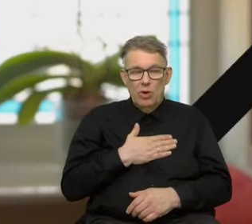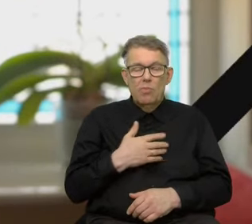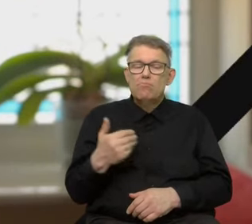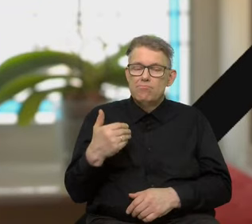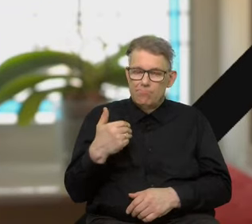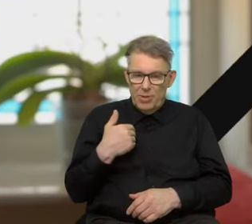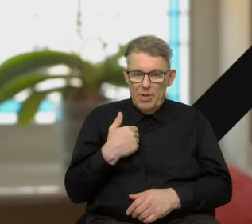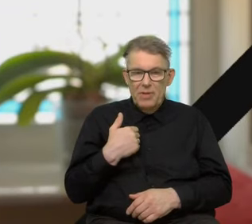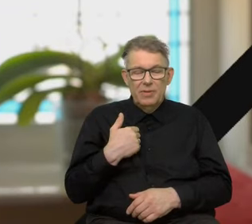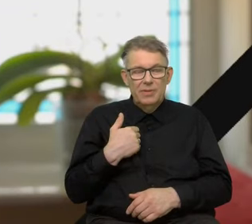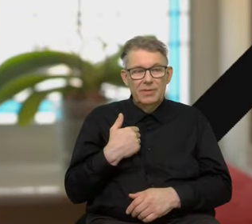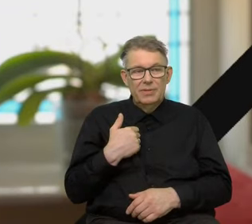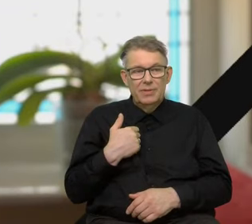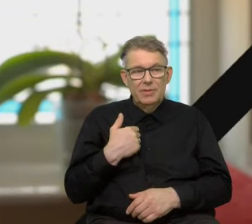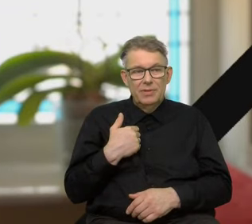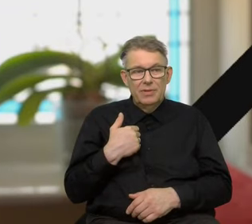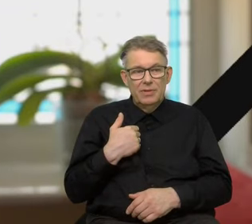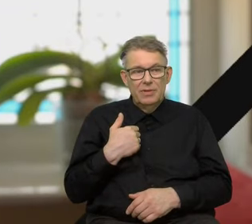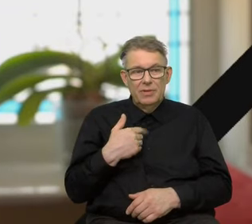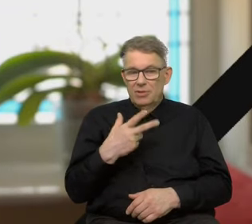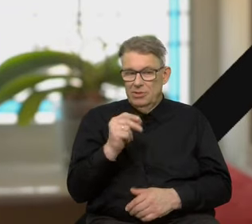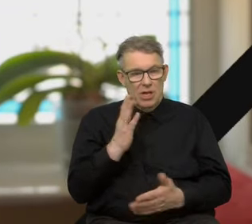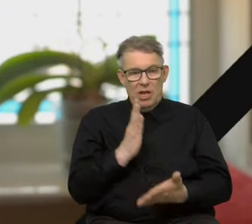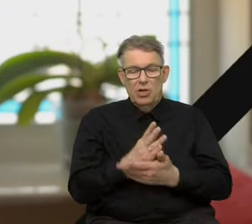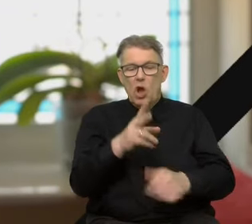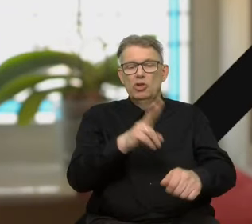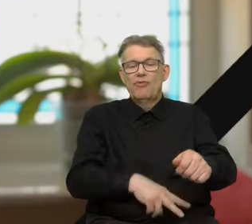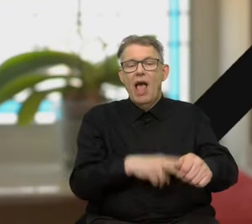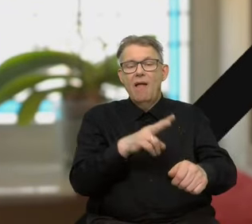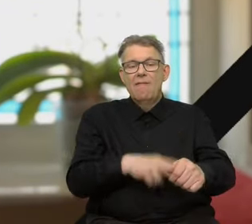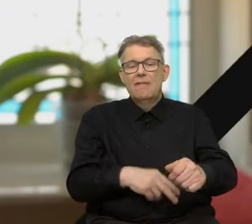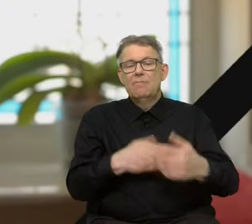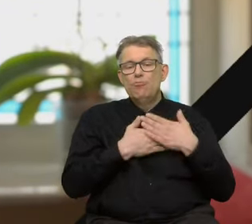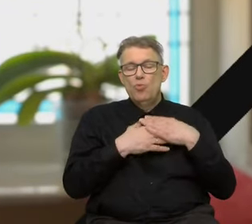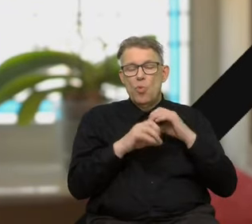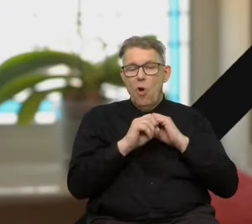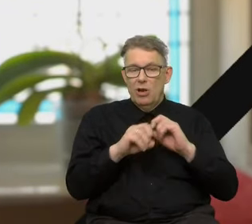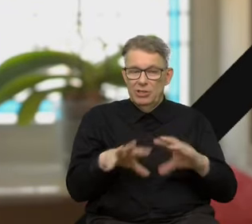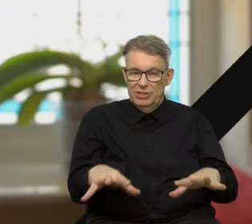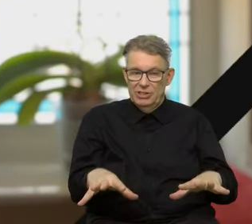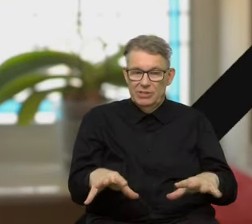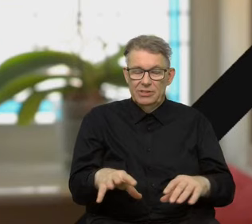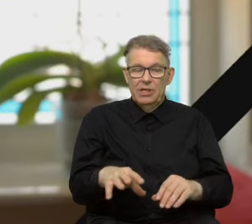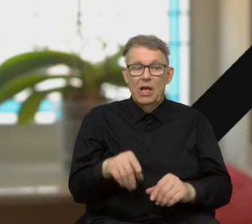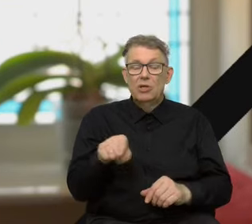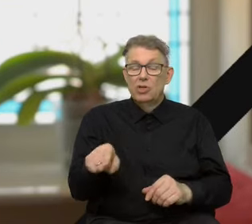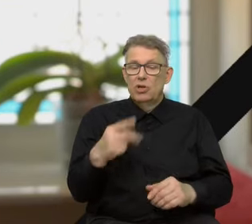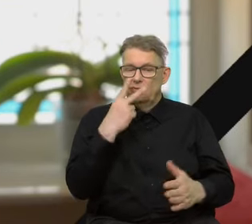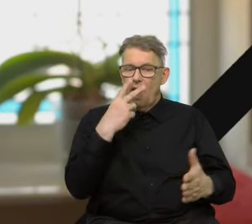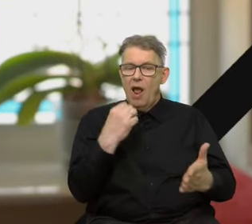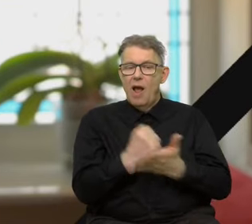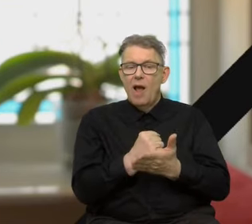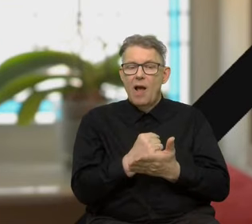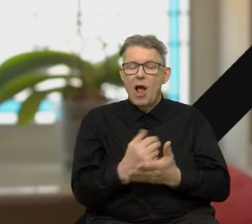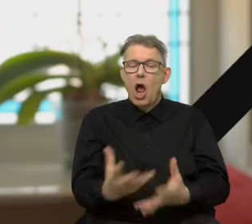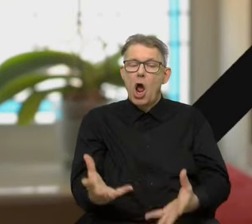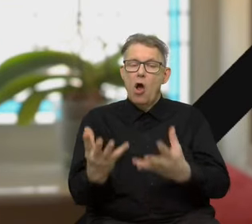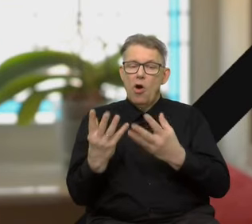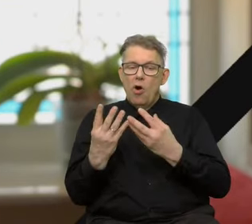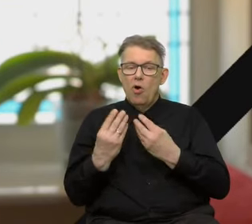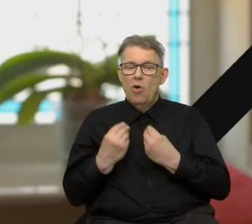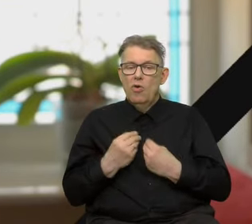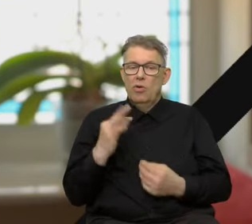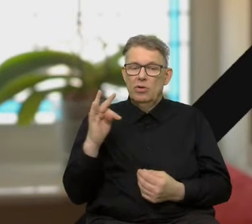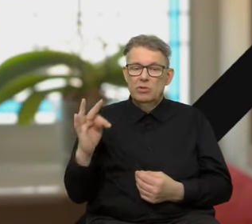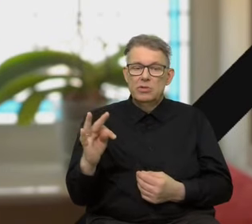był nie tylko świadkiem miłosierdzia. To świadectwo otrzymał